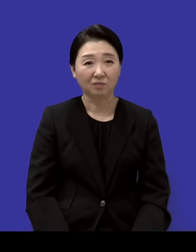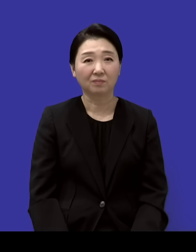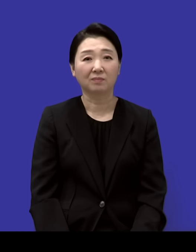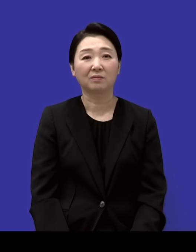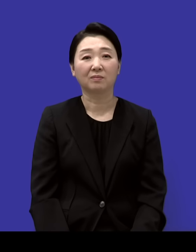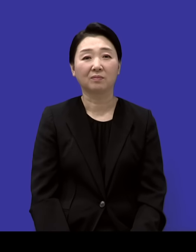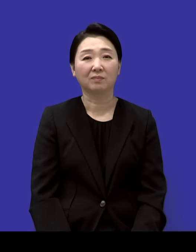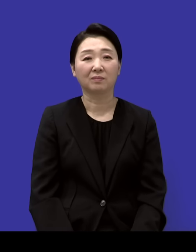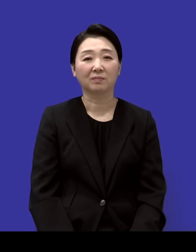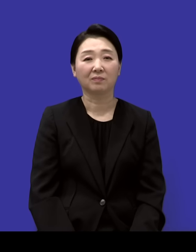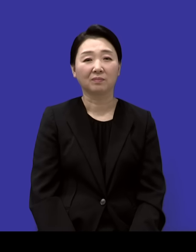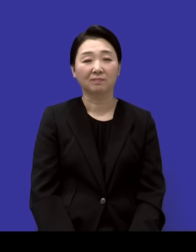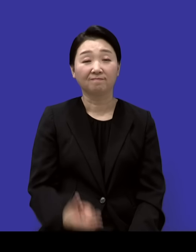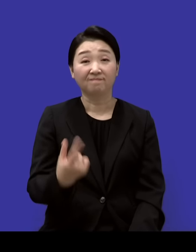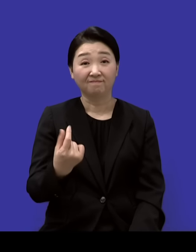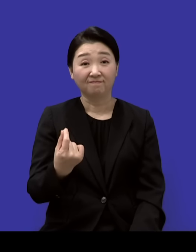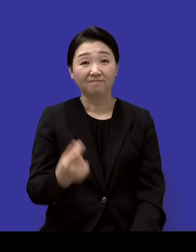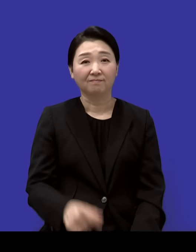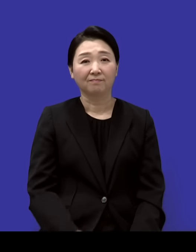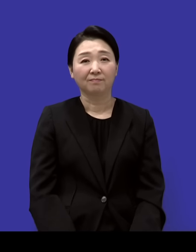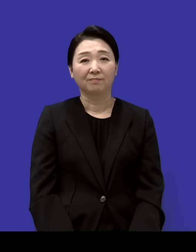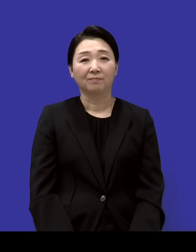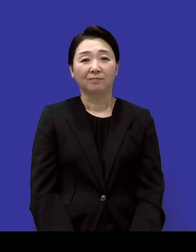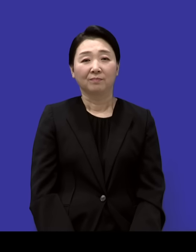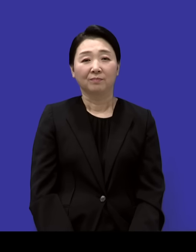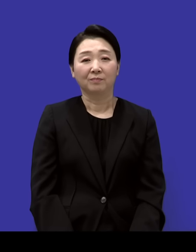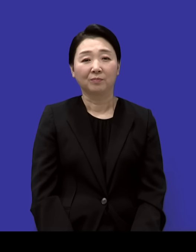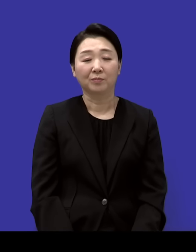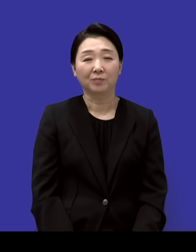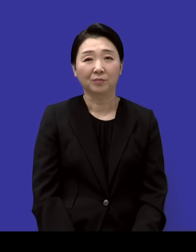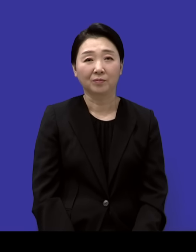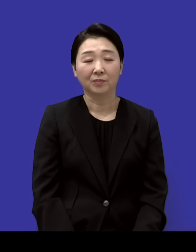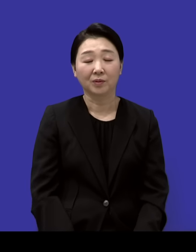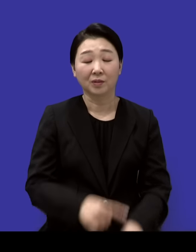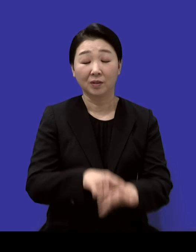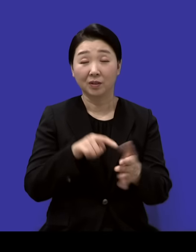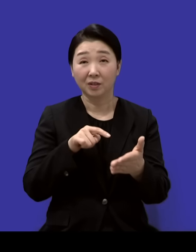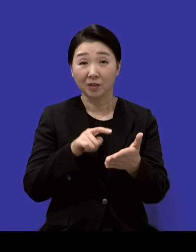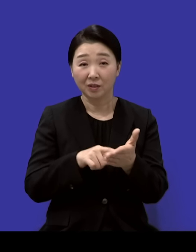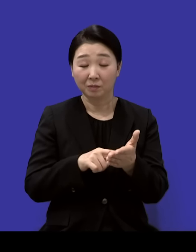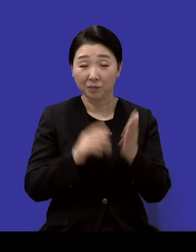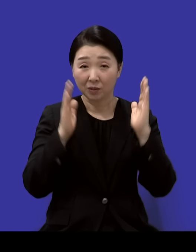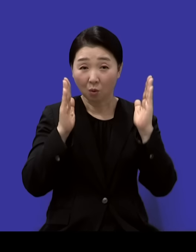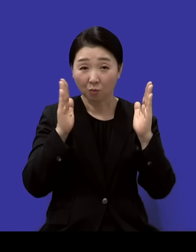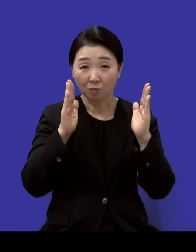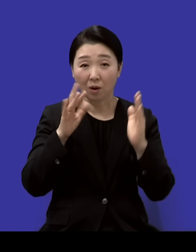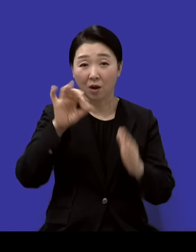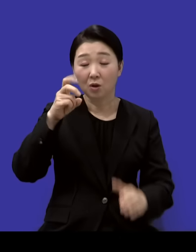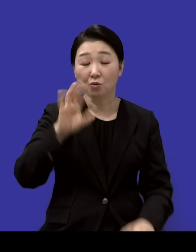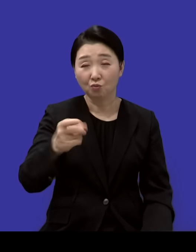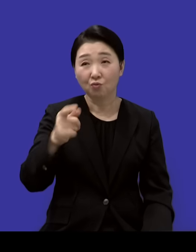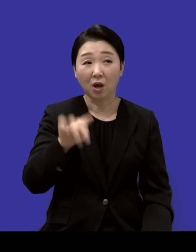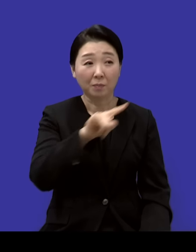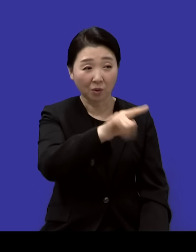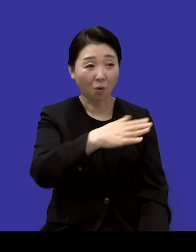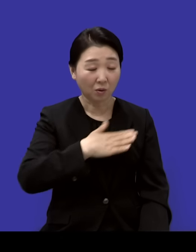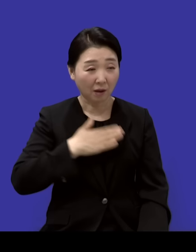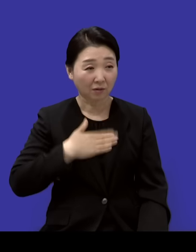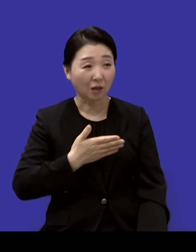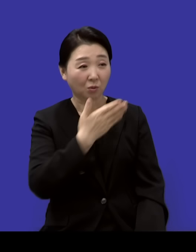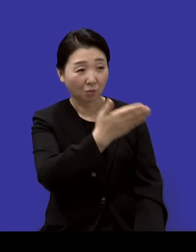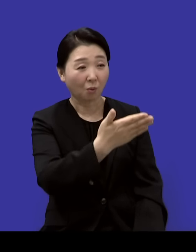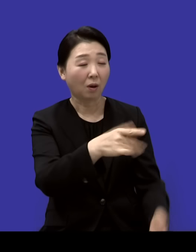친했던. 그렇죠. 정말 뭔가 심리학적으로 말하면 융합되었다고 하죠. 너가 나고 내가 너고 그 사람도 저를